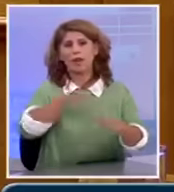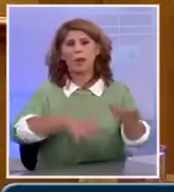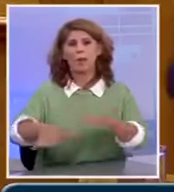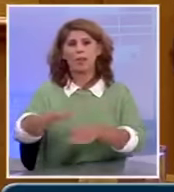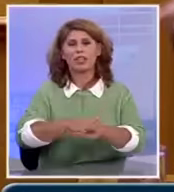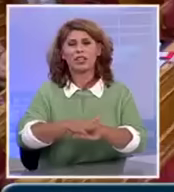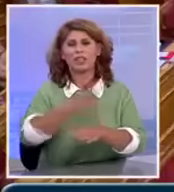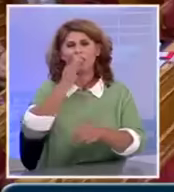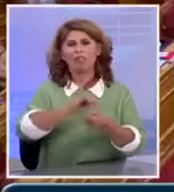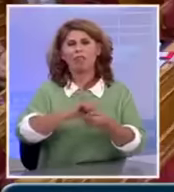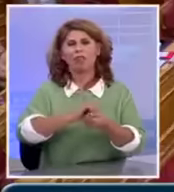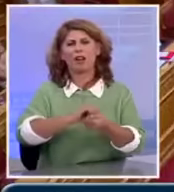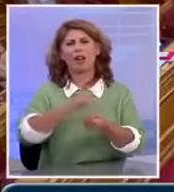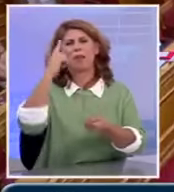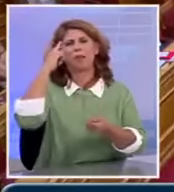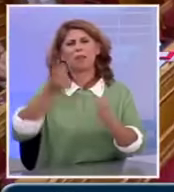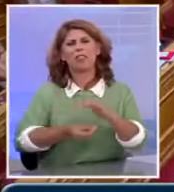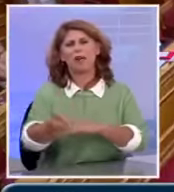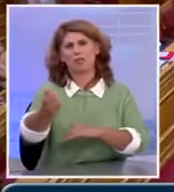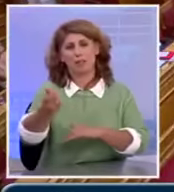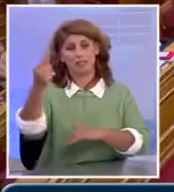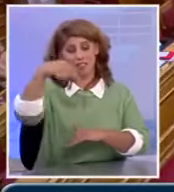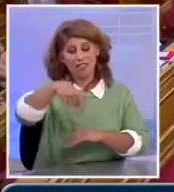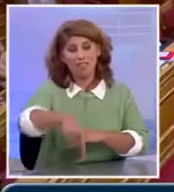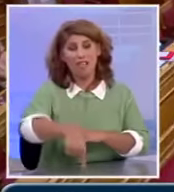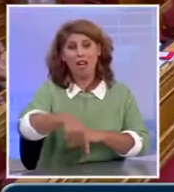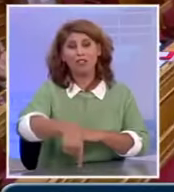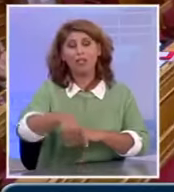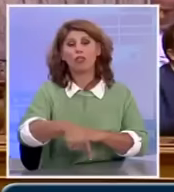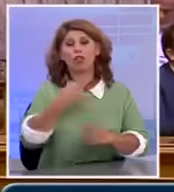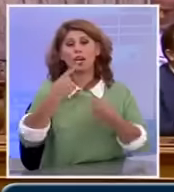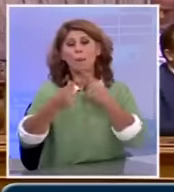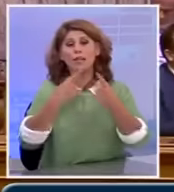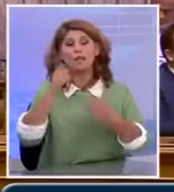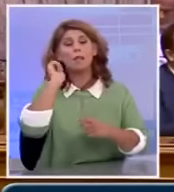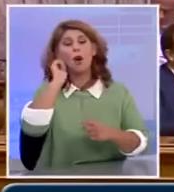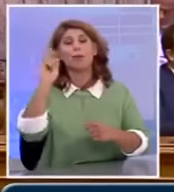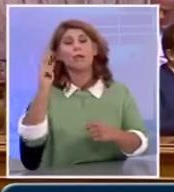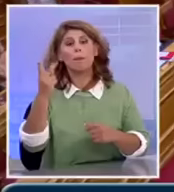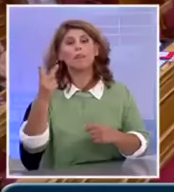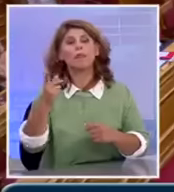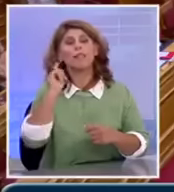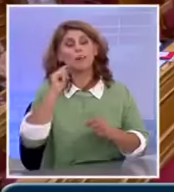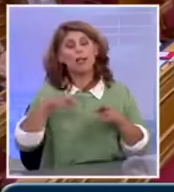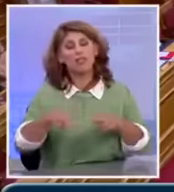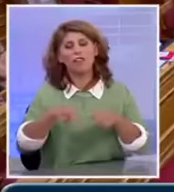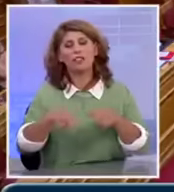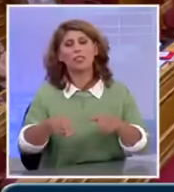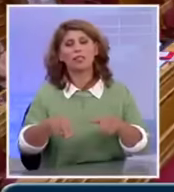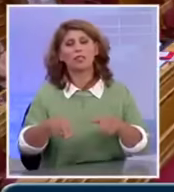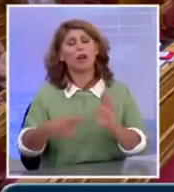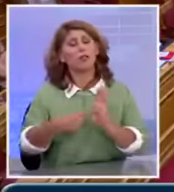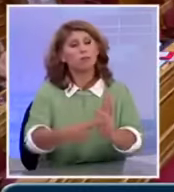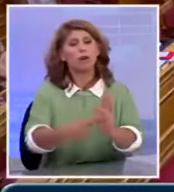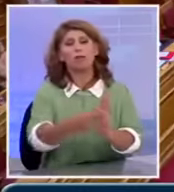για τη διαφθορά μη νομίζετε ότι θα αποδράσετε θα θεί ώ με ονομα και με διευθύνσεις μπροστά